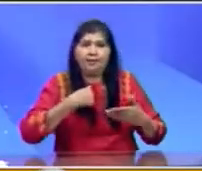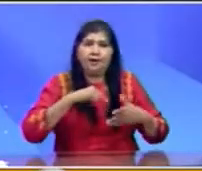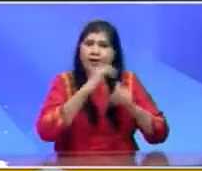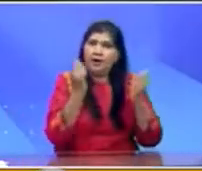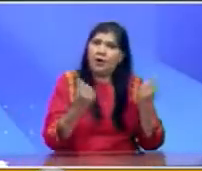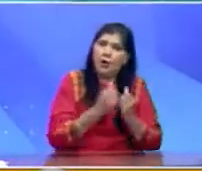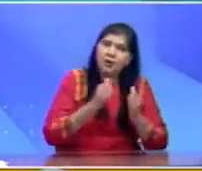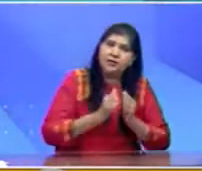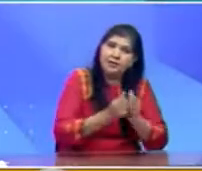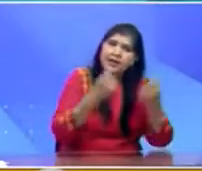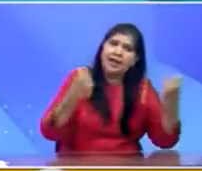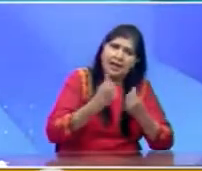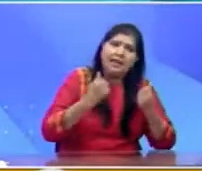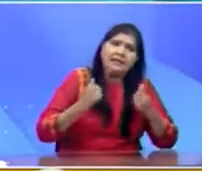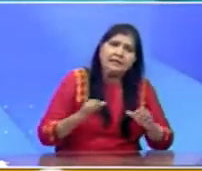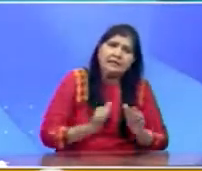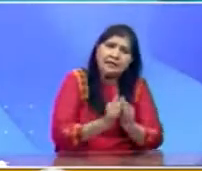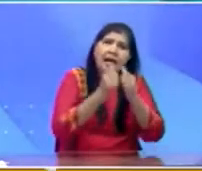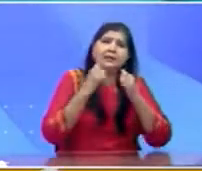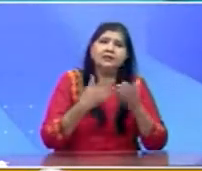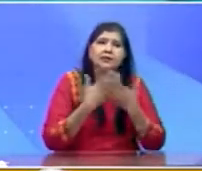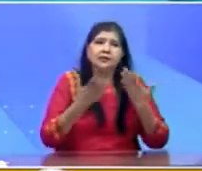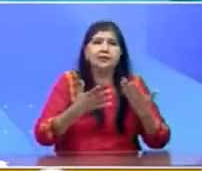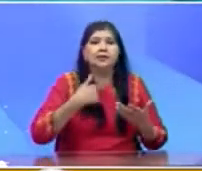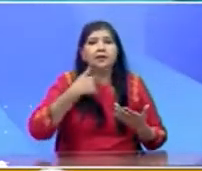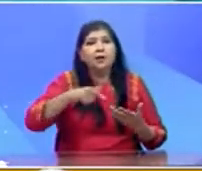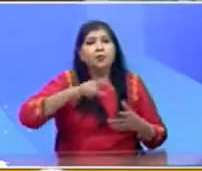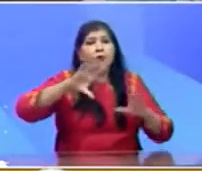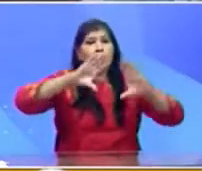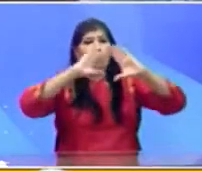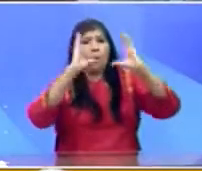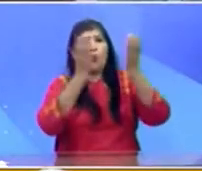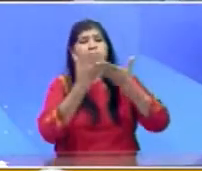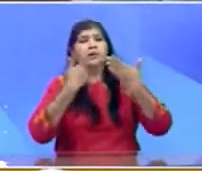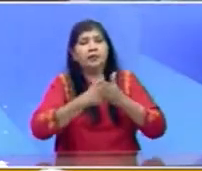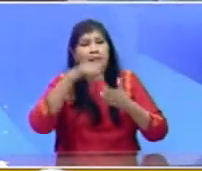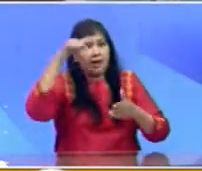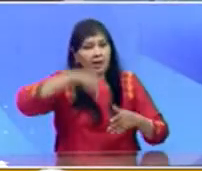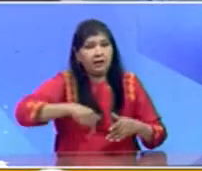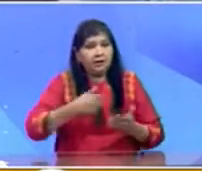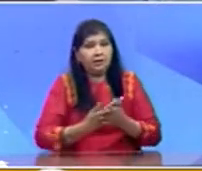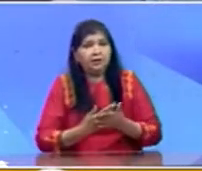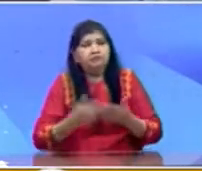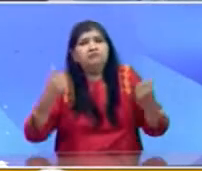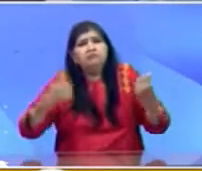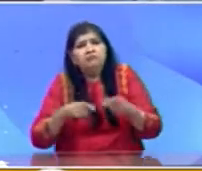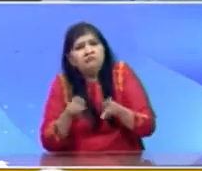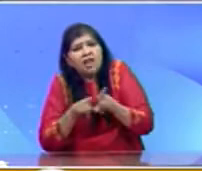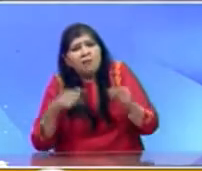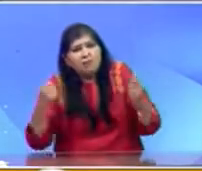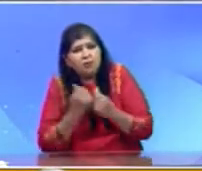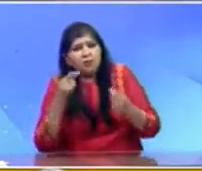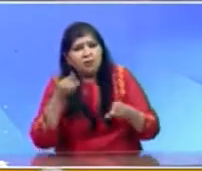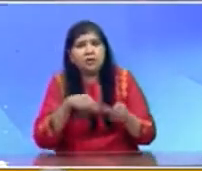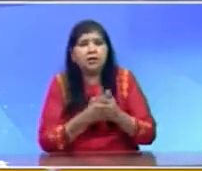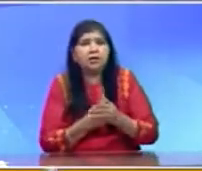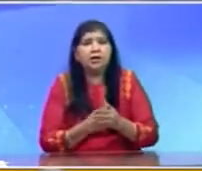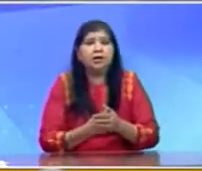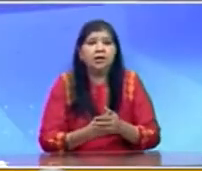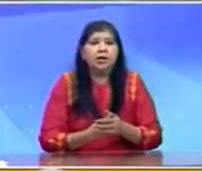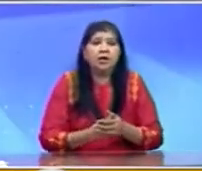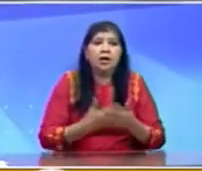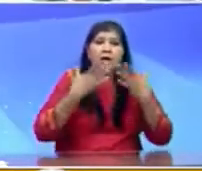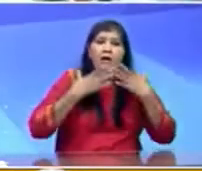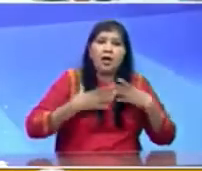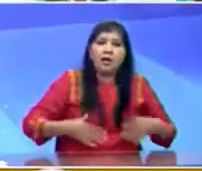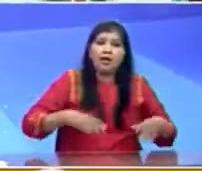भी जारी है। पूरी दुनिया आज भी जूझ रही है। होलिस्टिक हेल्थ